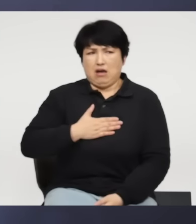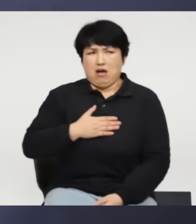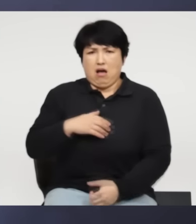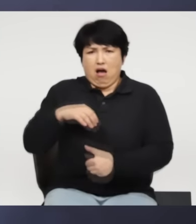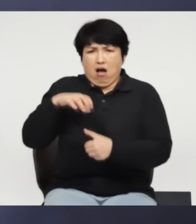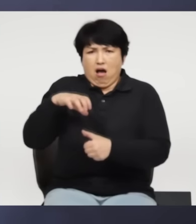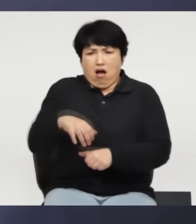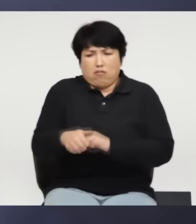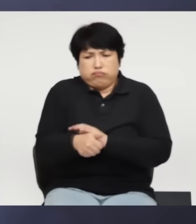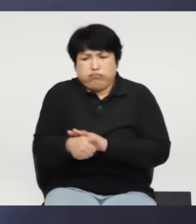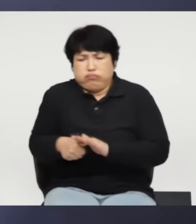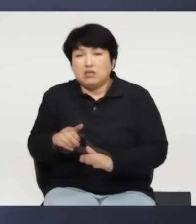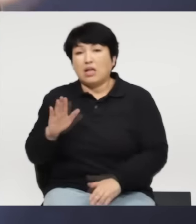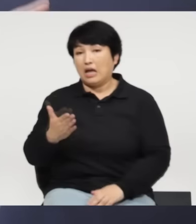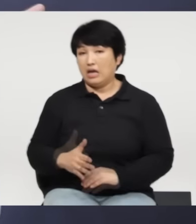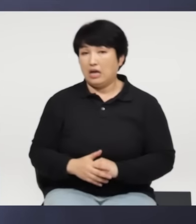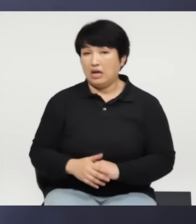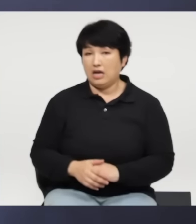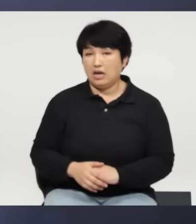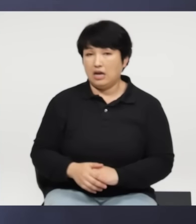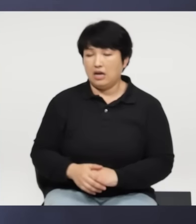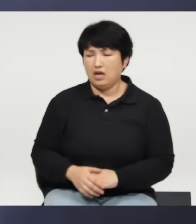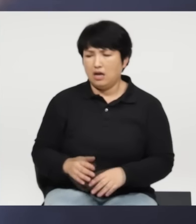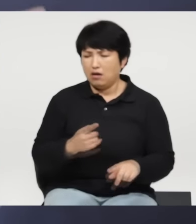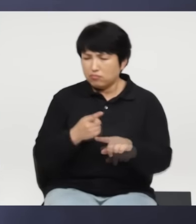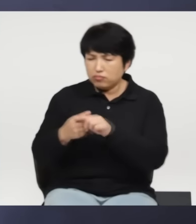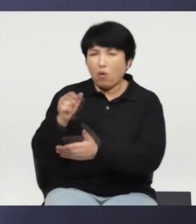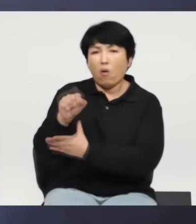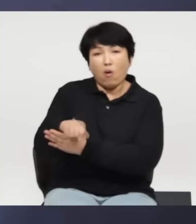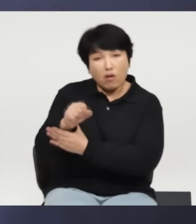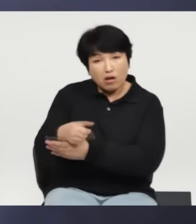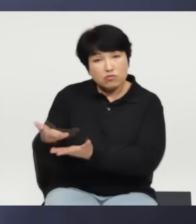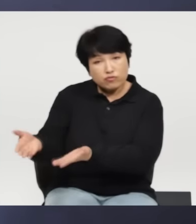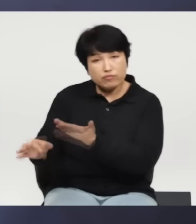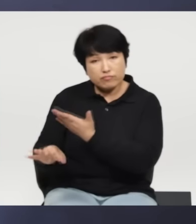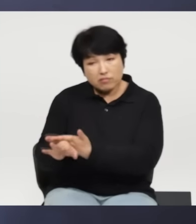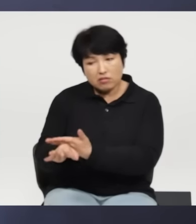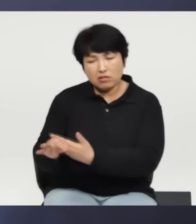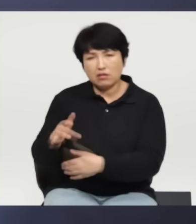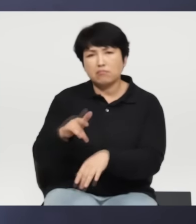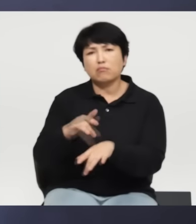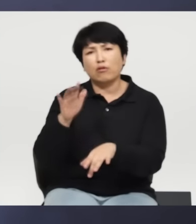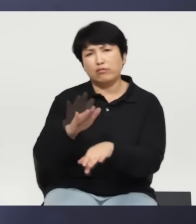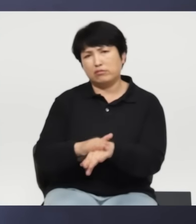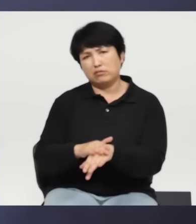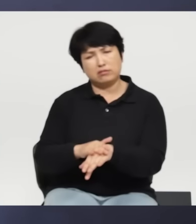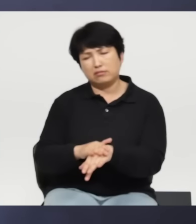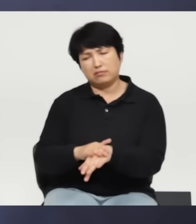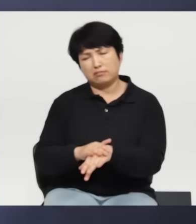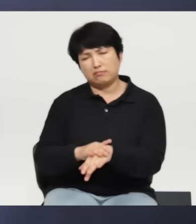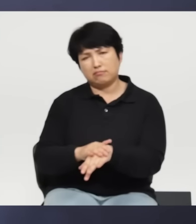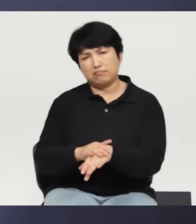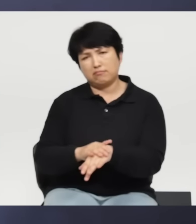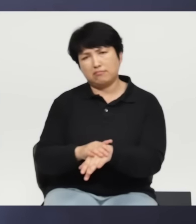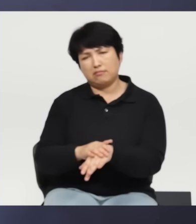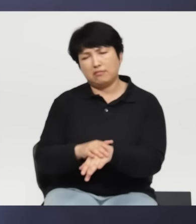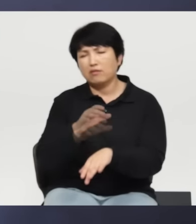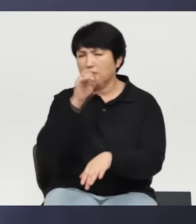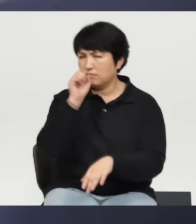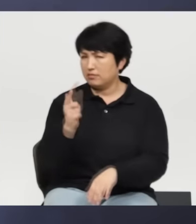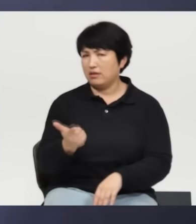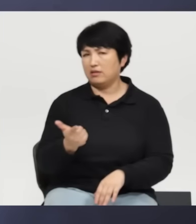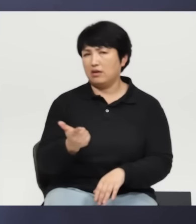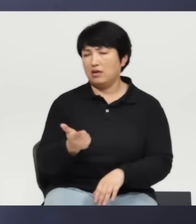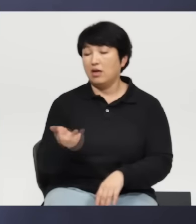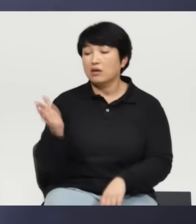심리적 억압을 가져온다. 그냥 내버려 두면 지하자는 대로 다 하도록 내버려 두면 버릇이 나빠진다. 그러니까